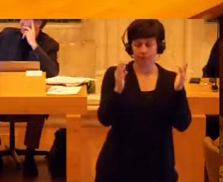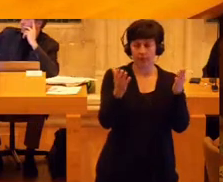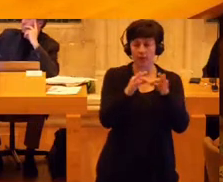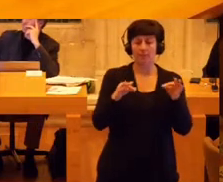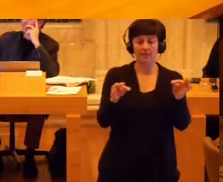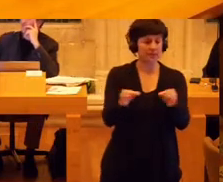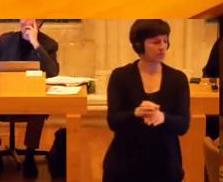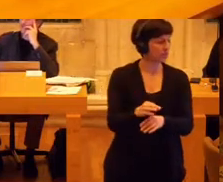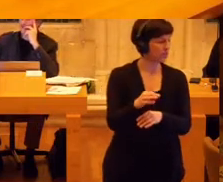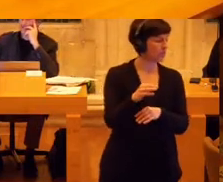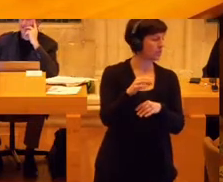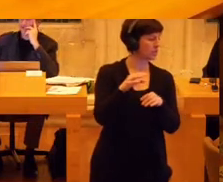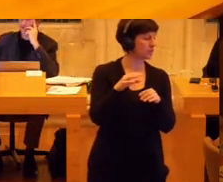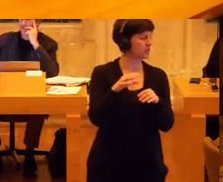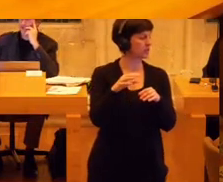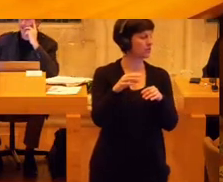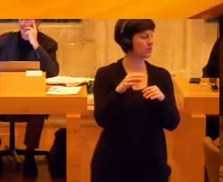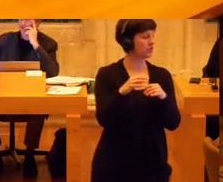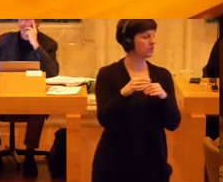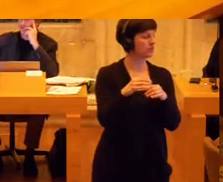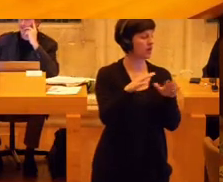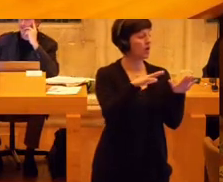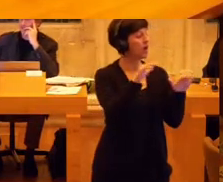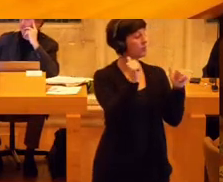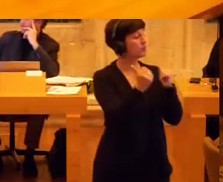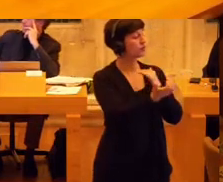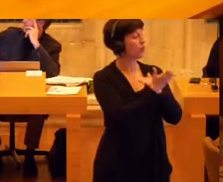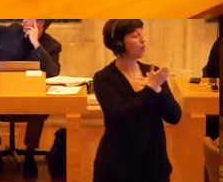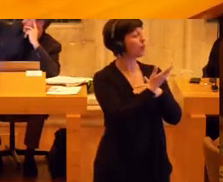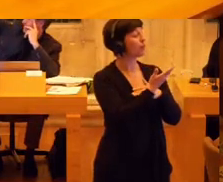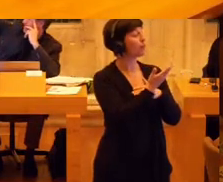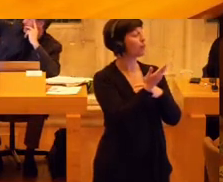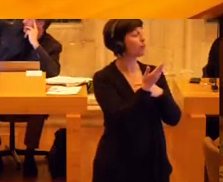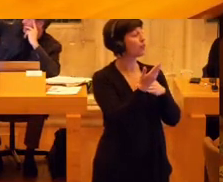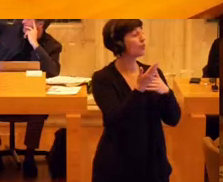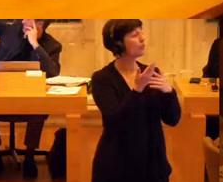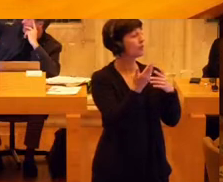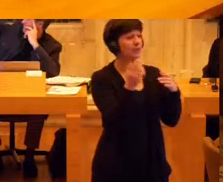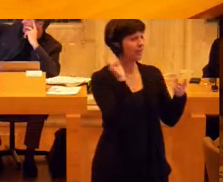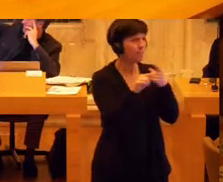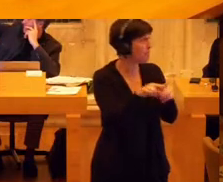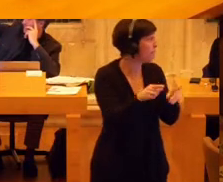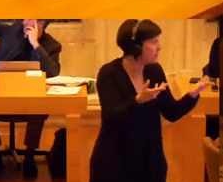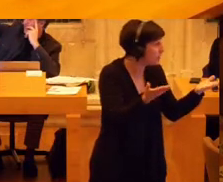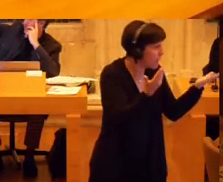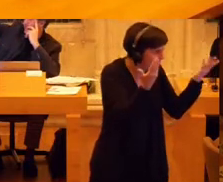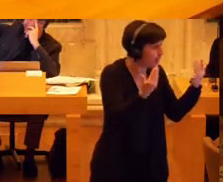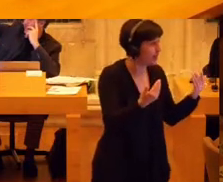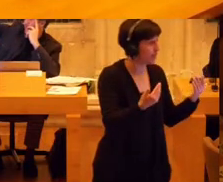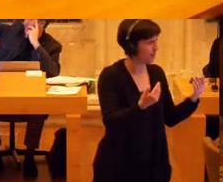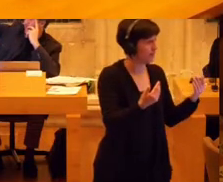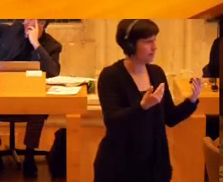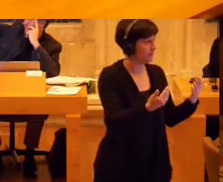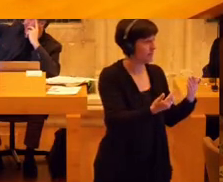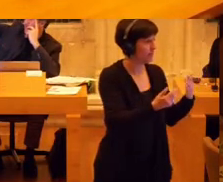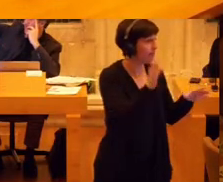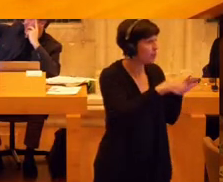L'impasse Saint-Loué, des oppositions, des abstentions. C'est le même sujet, hein. Faudrait faire pareil.